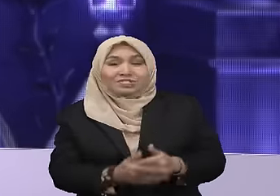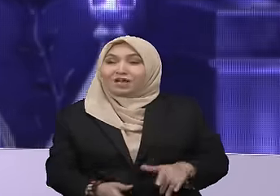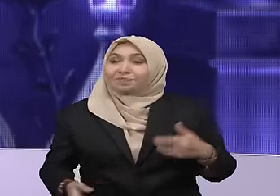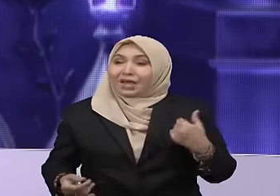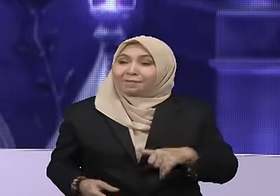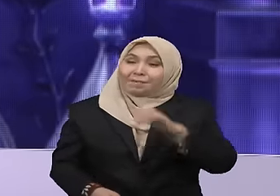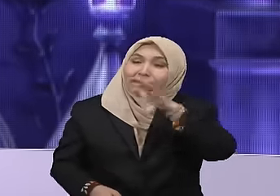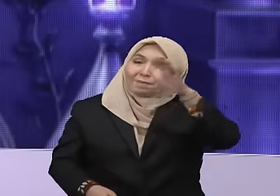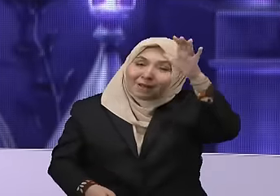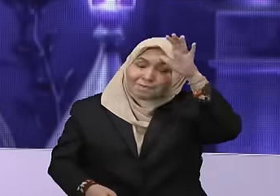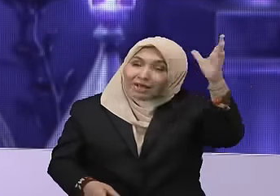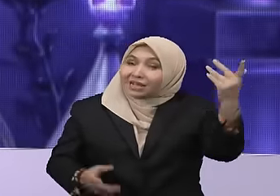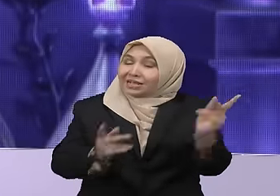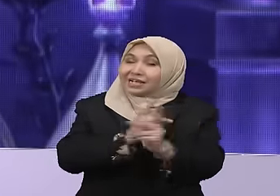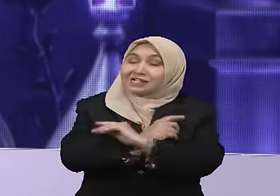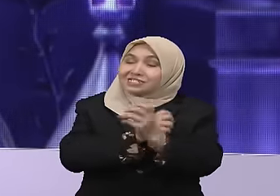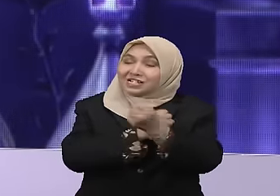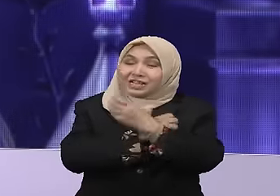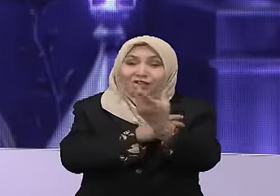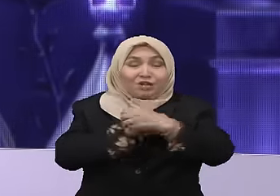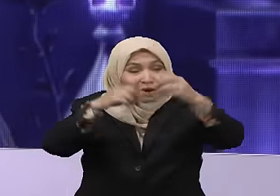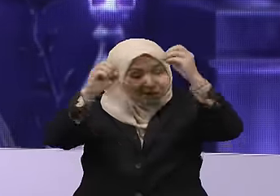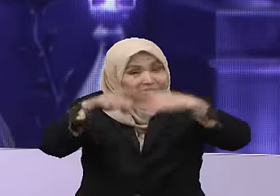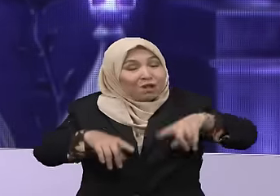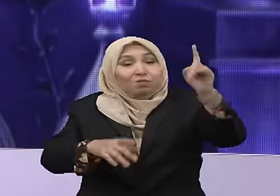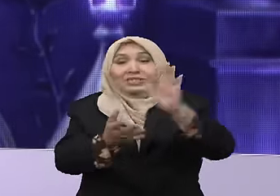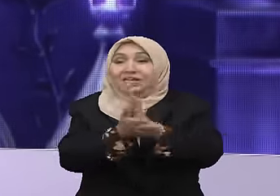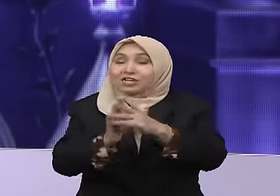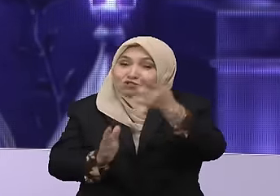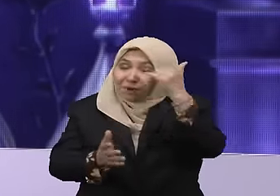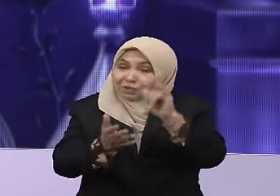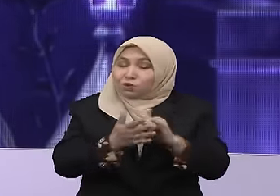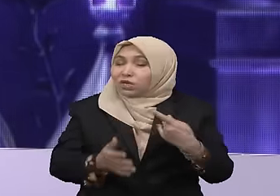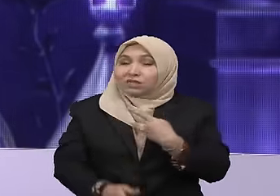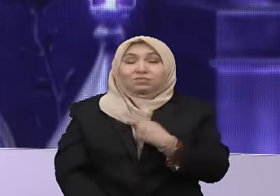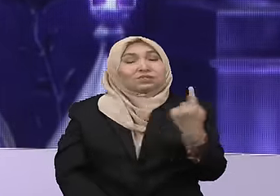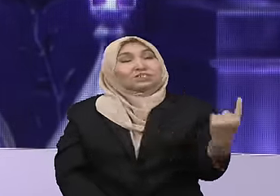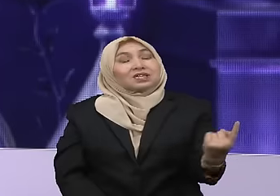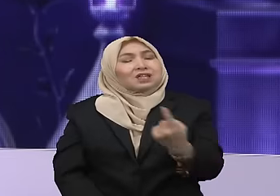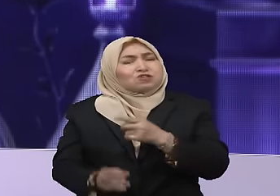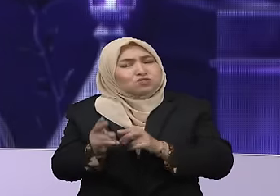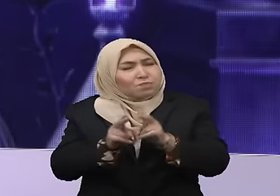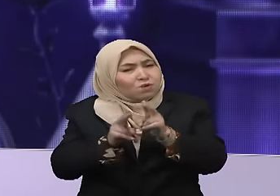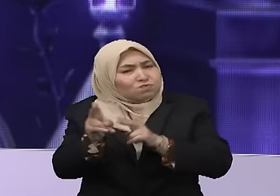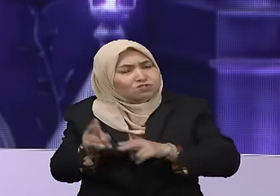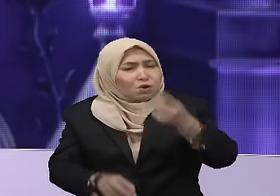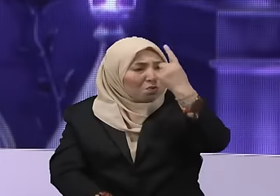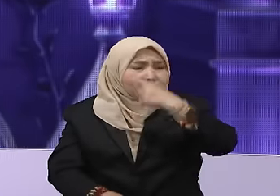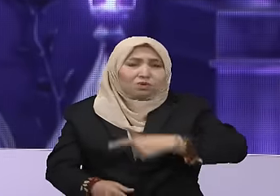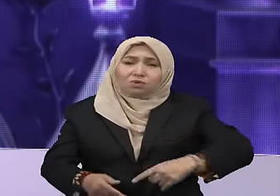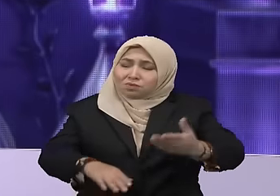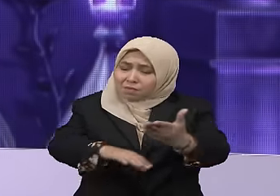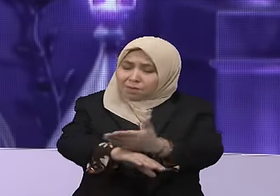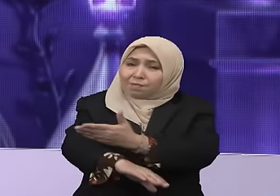bunda yang dikasihi dirahmati Allah Subhanahu Wa Taala. Maka dengan sebab itu kita kena senantiasa berusaha untuk memperelokkan